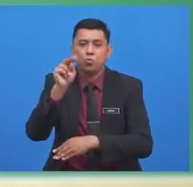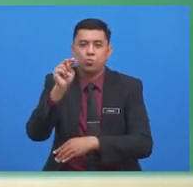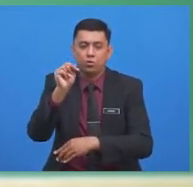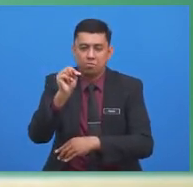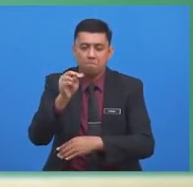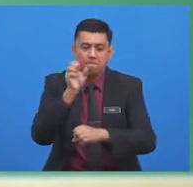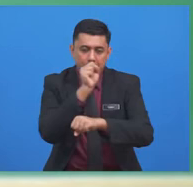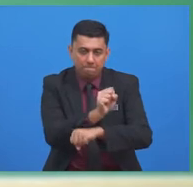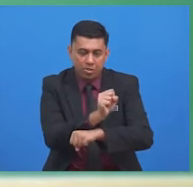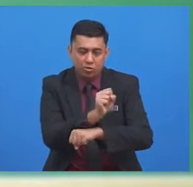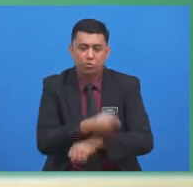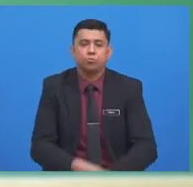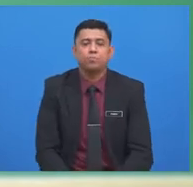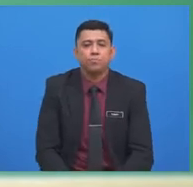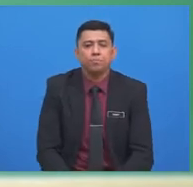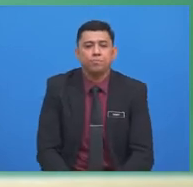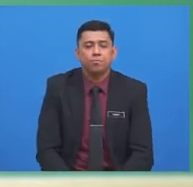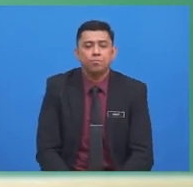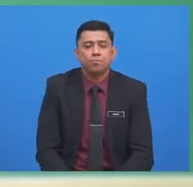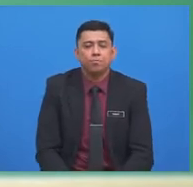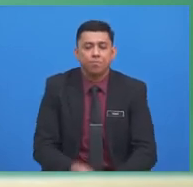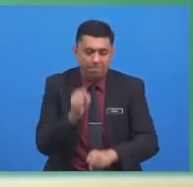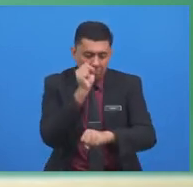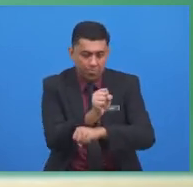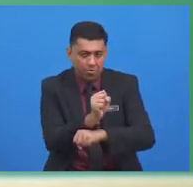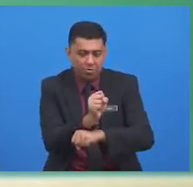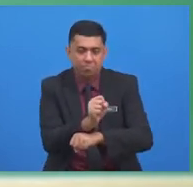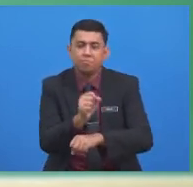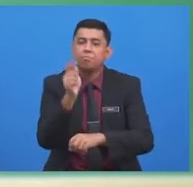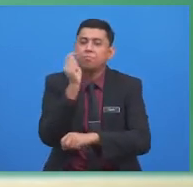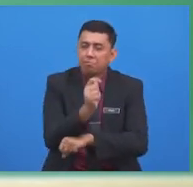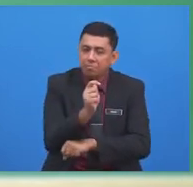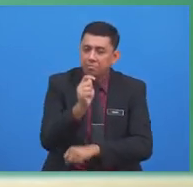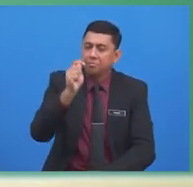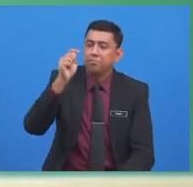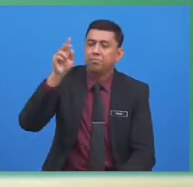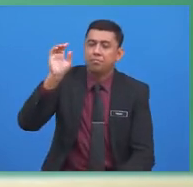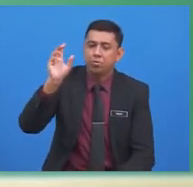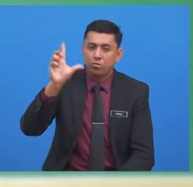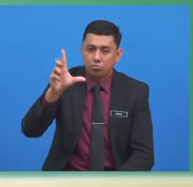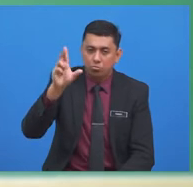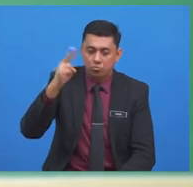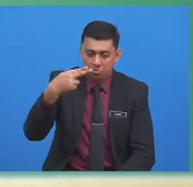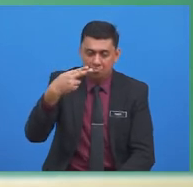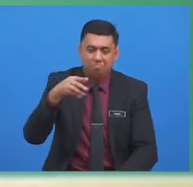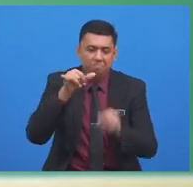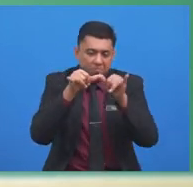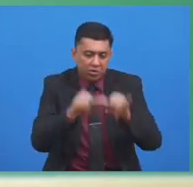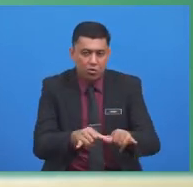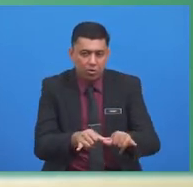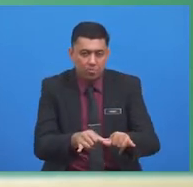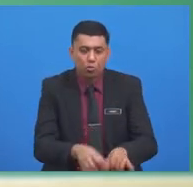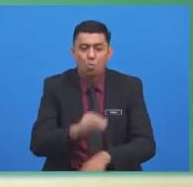seperti dataran tinggi Colorado. Batuan yang tahan Lulu Hawa dan hakisan akan tertinggal dalam